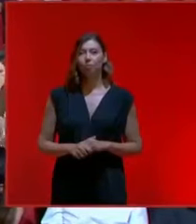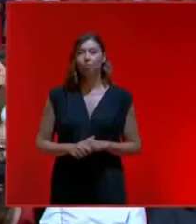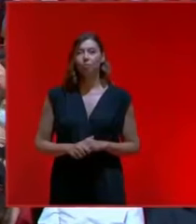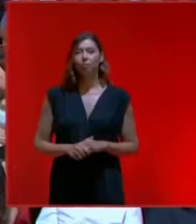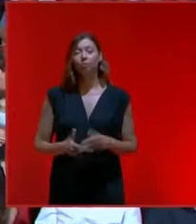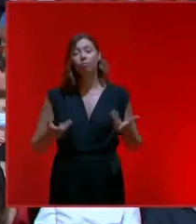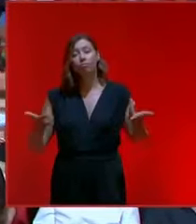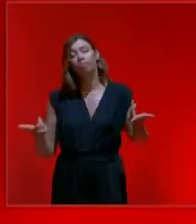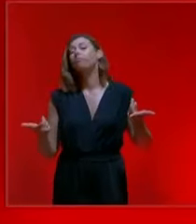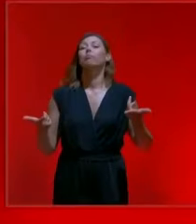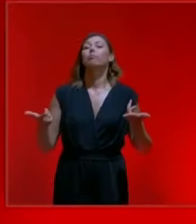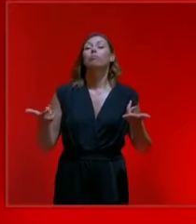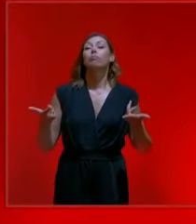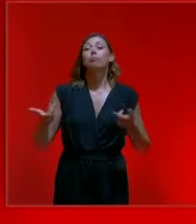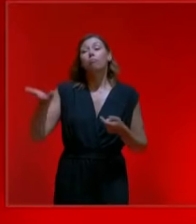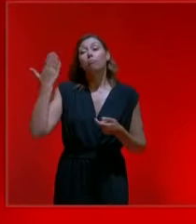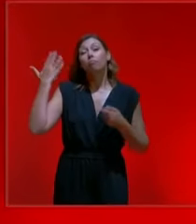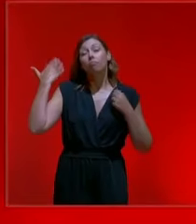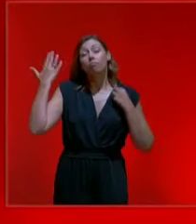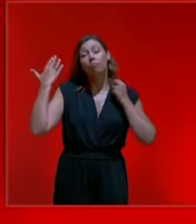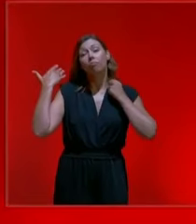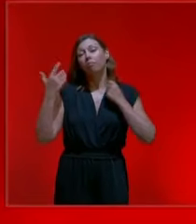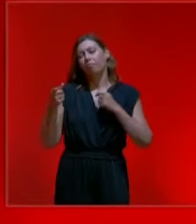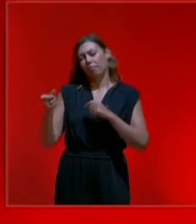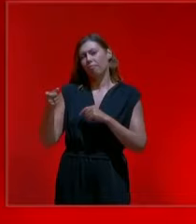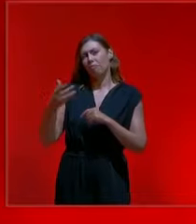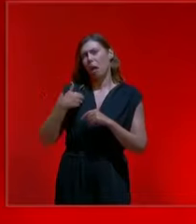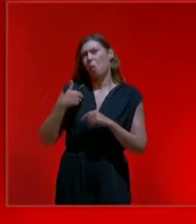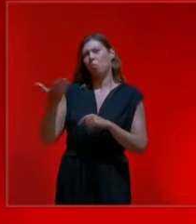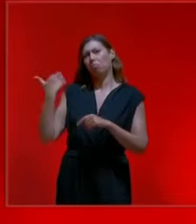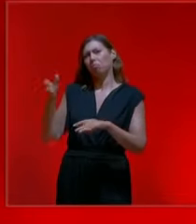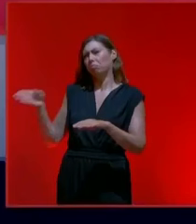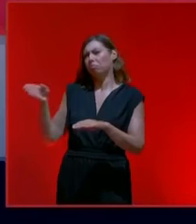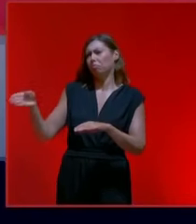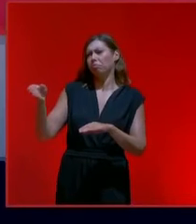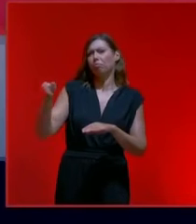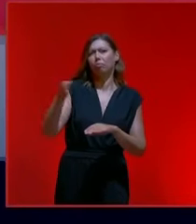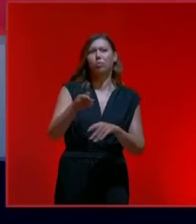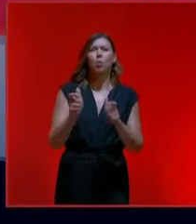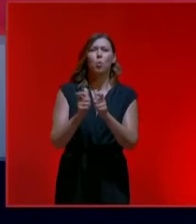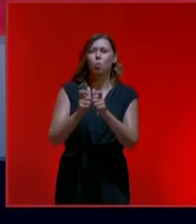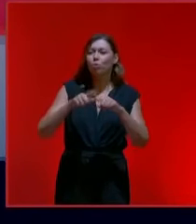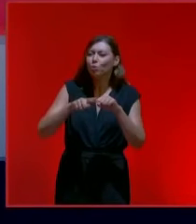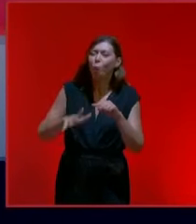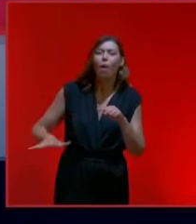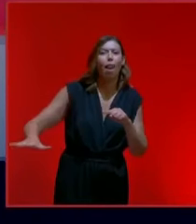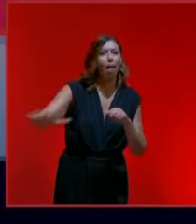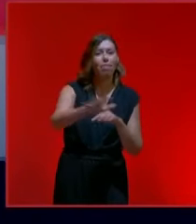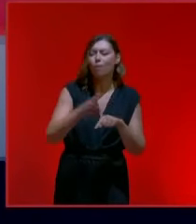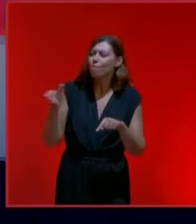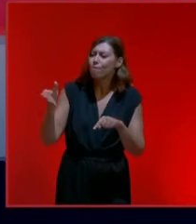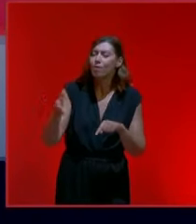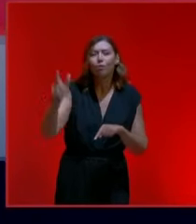Σε μία από τις επαρχιακές πόλεις που βρέθηκα τις τελευταίες μέρες, με ρώτησε μία συντρόφισσα, μου λέει,